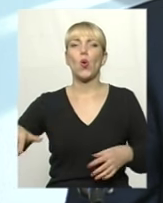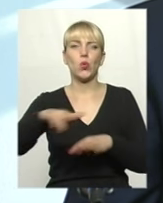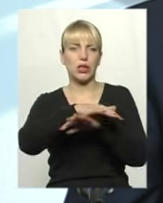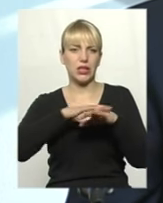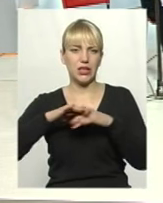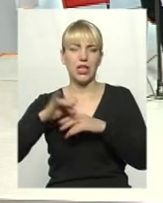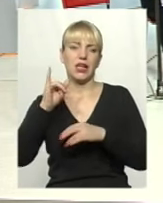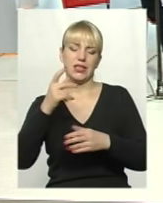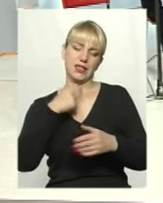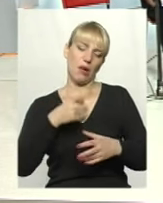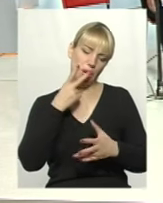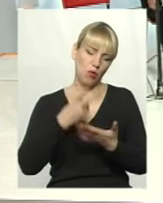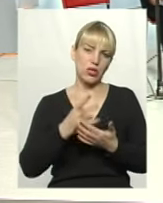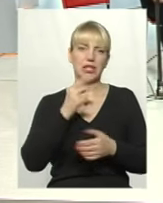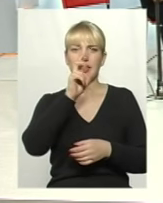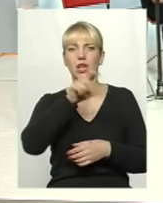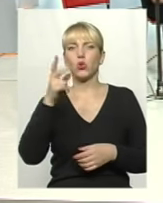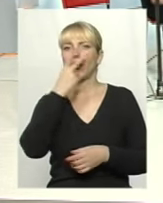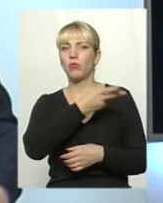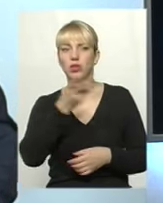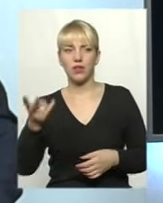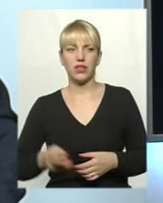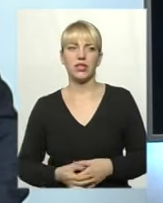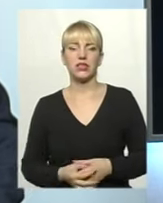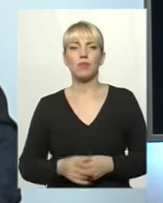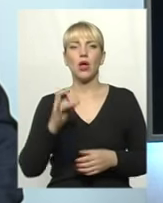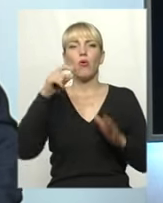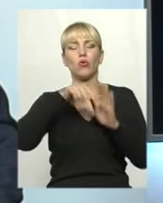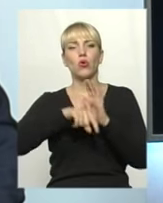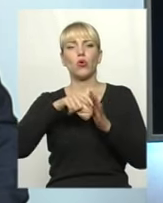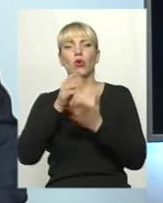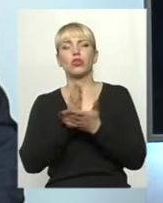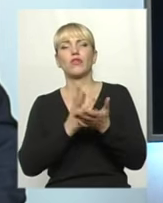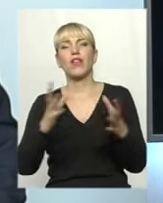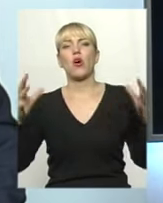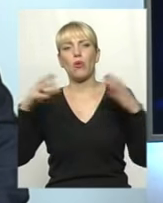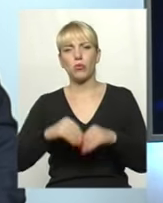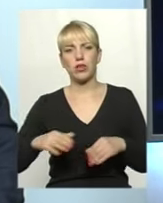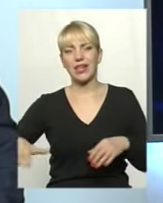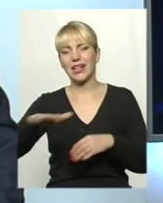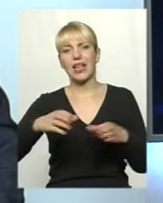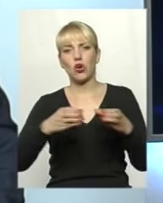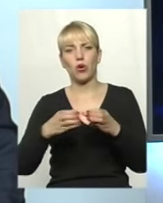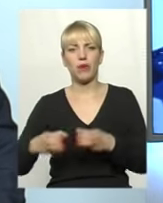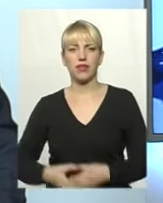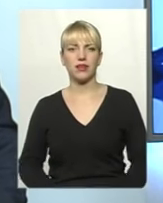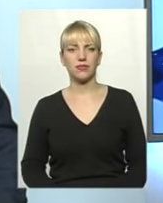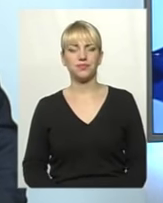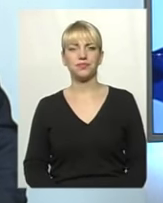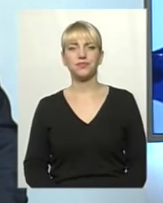межі люди і себе показати, так, і на людей подивитись. Що ж, про роль службовців в об'єднаних тергромадах. Наступний ролик, далі